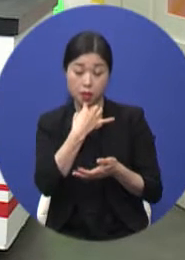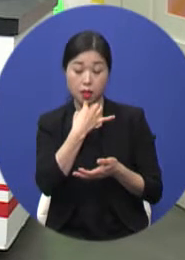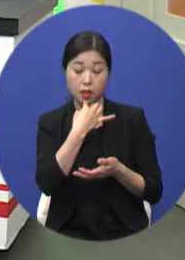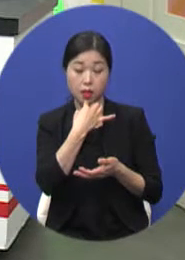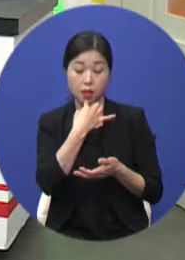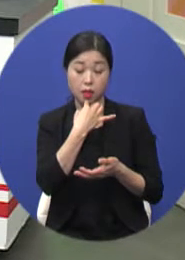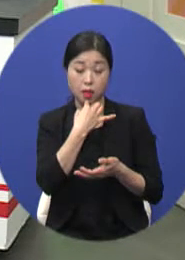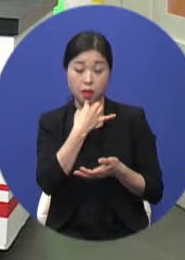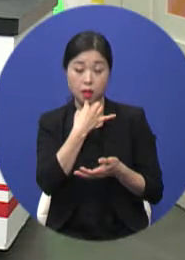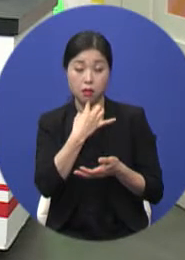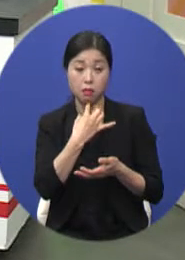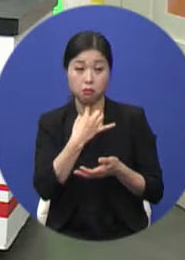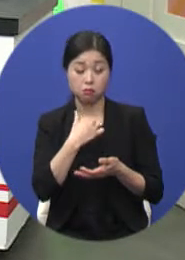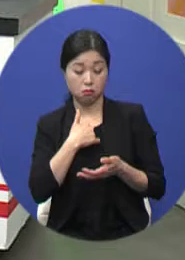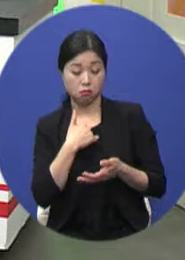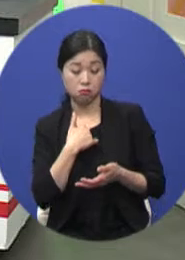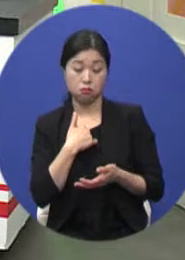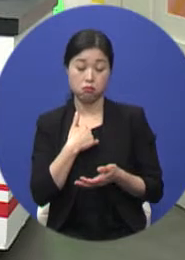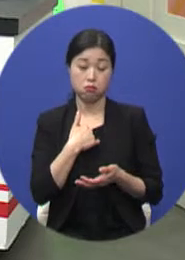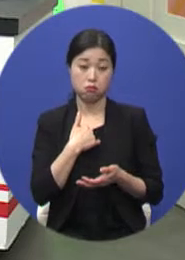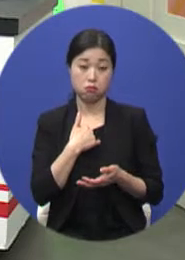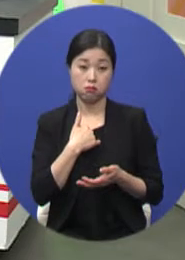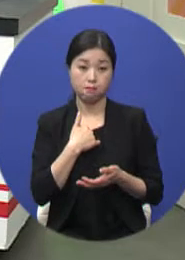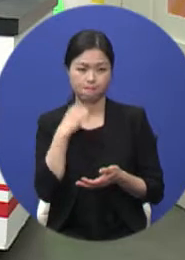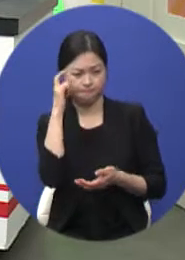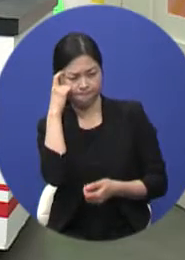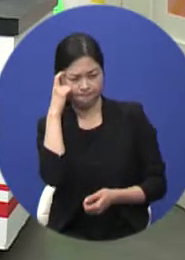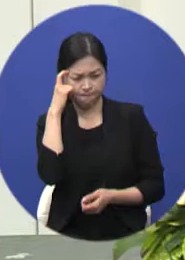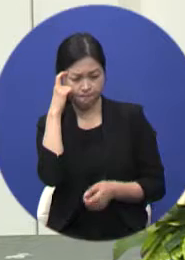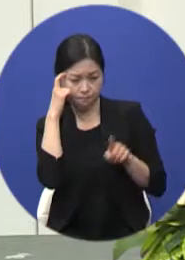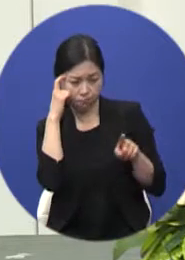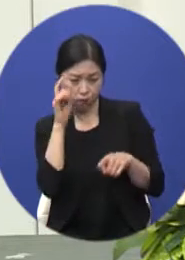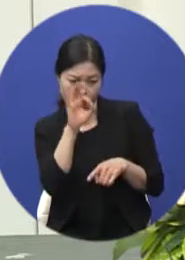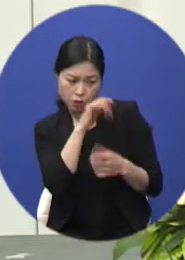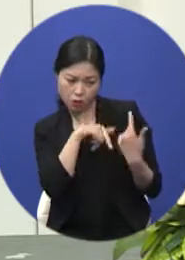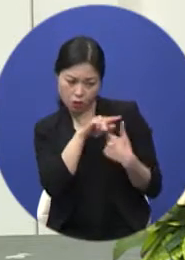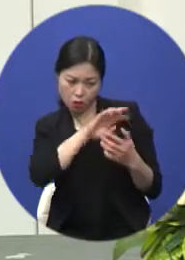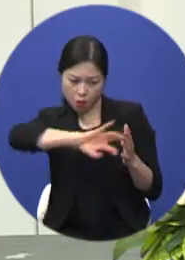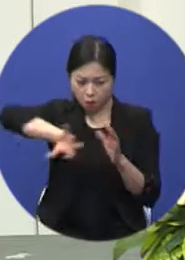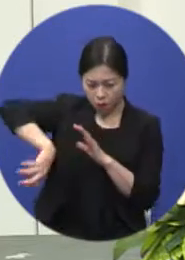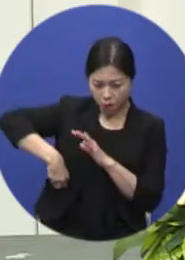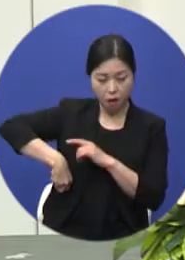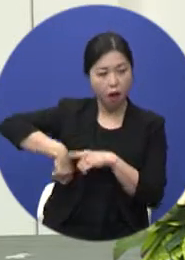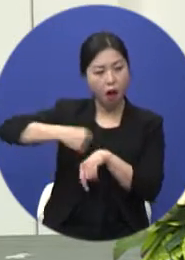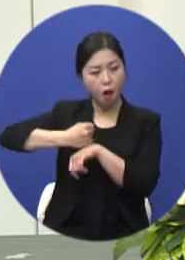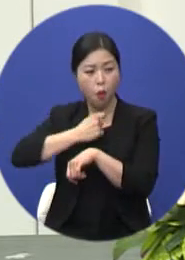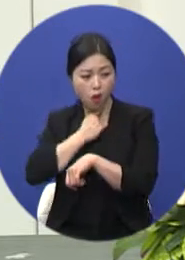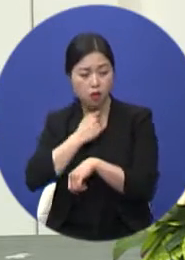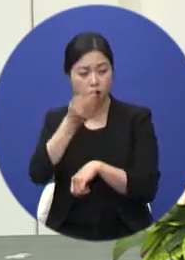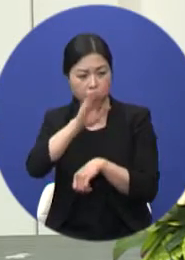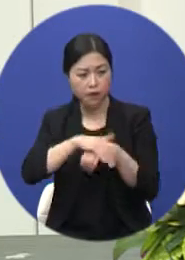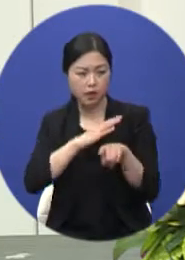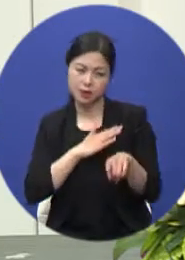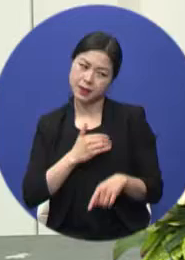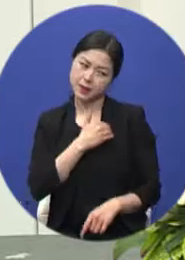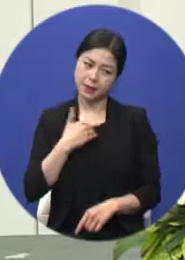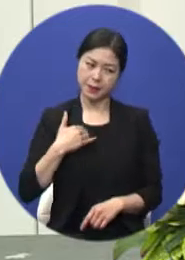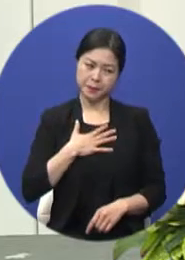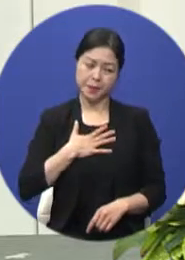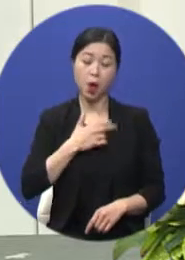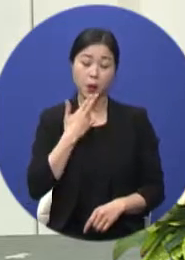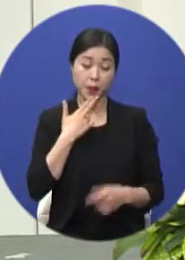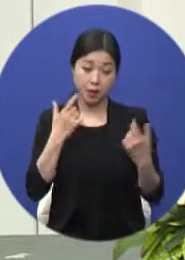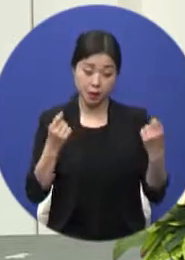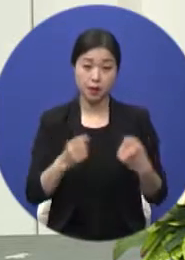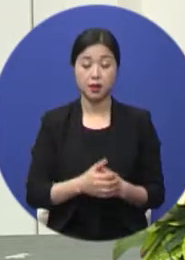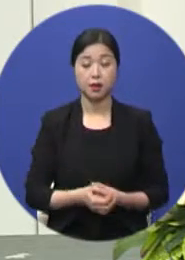생각하고 거기에서 나름대로 이제 머리를 써가지고 돈을 좀 뒤로도 빼돌리고 했는데 그거하고 성이 안 차는 거거든요. 네.